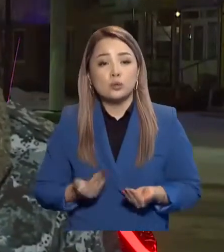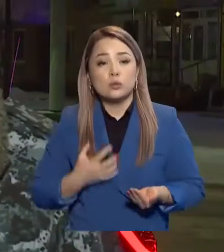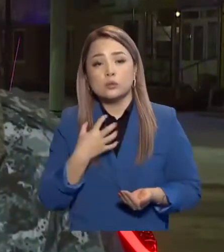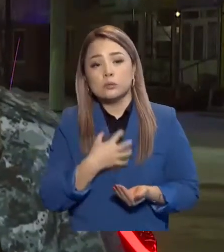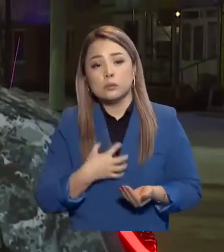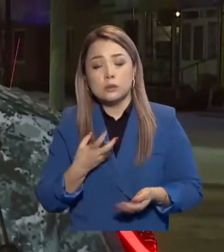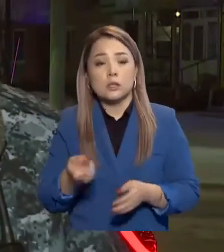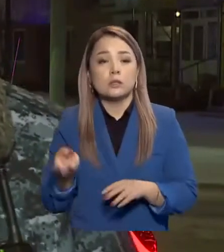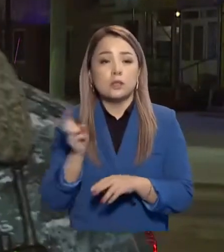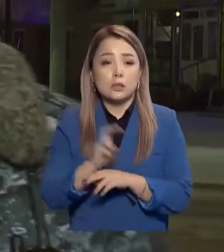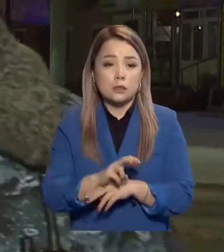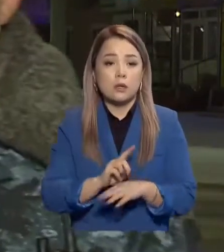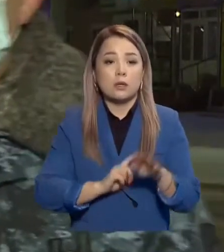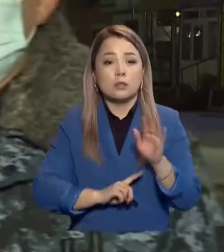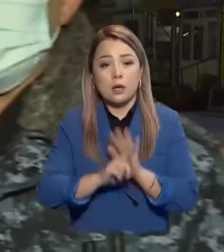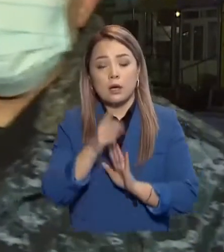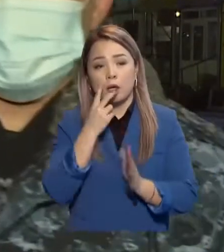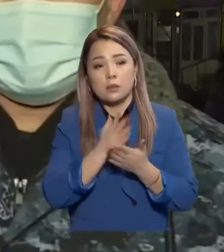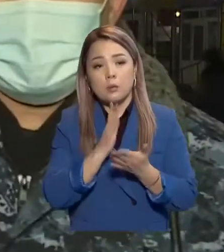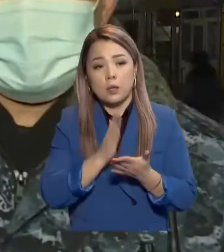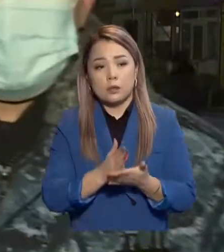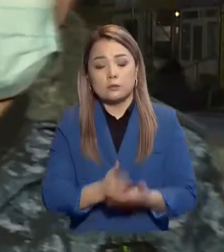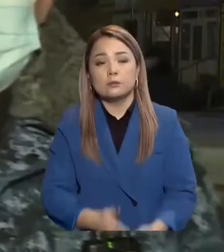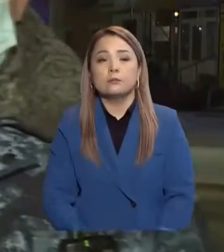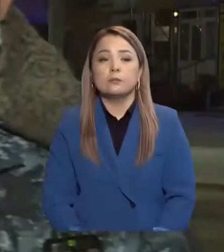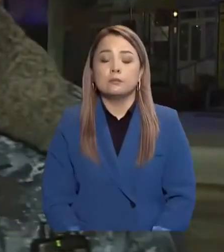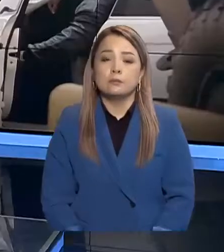келіп бізге полиция қызметіне көмектесеміз деген.